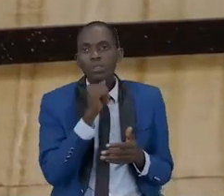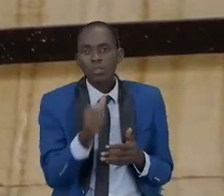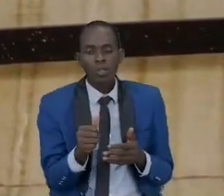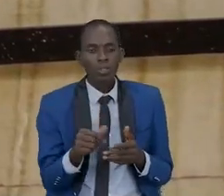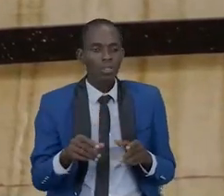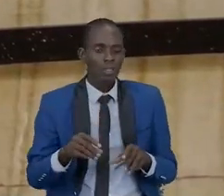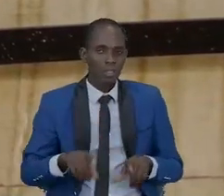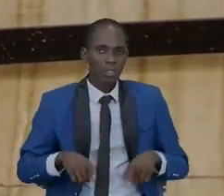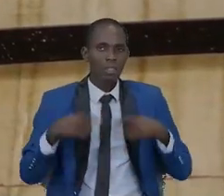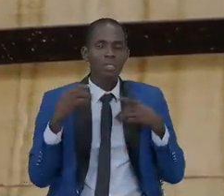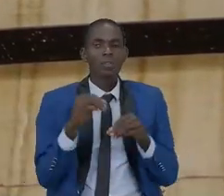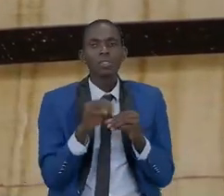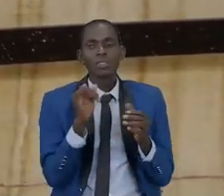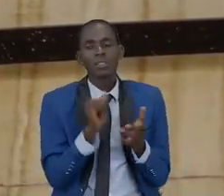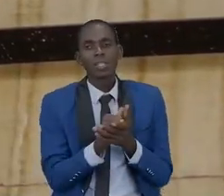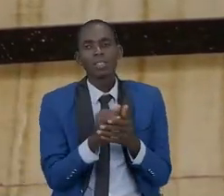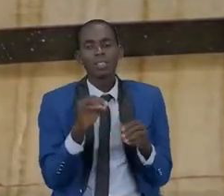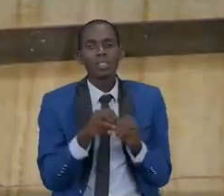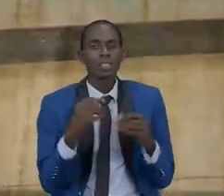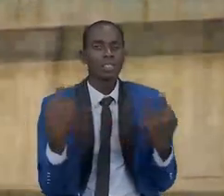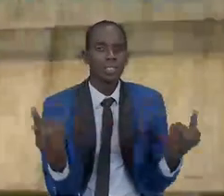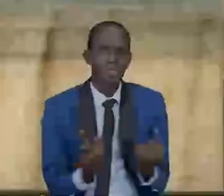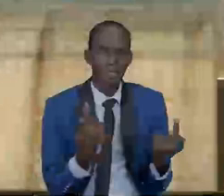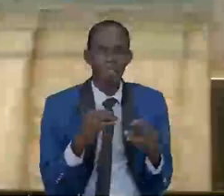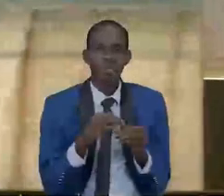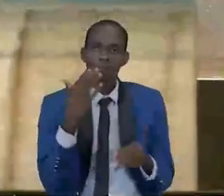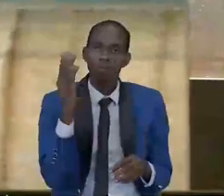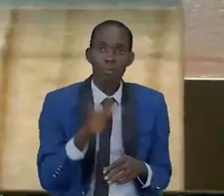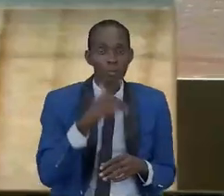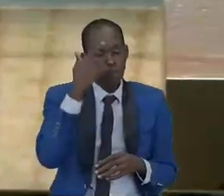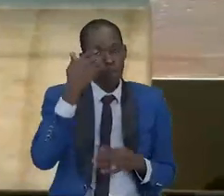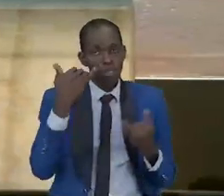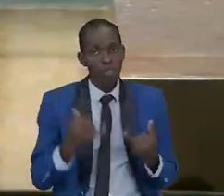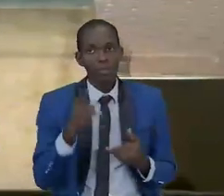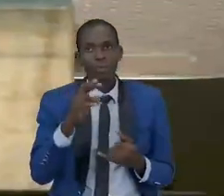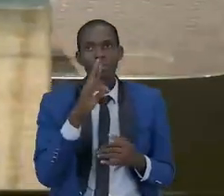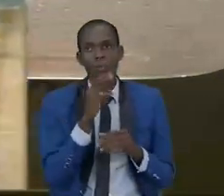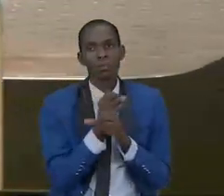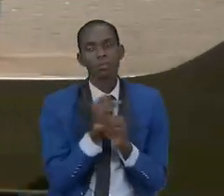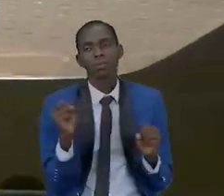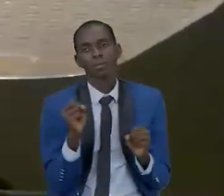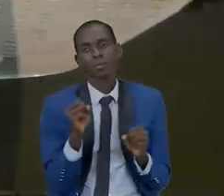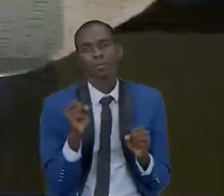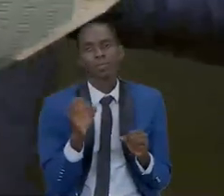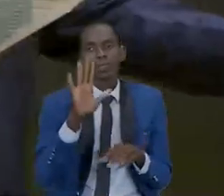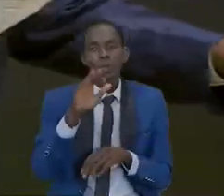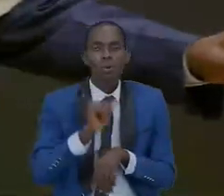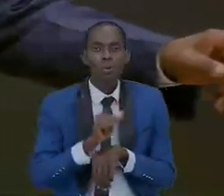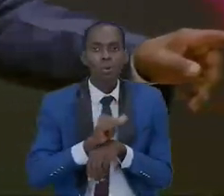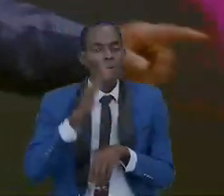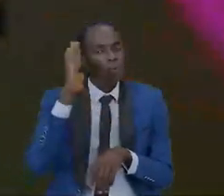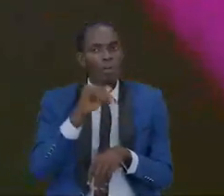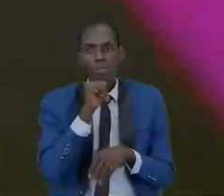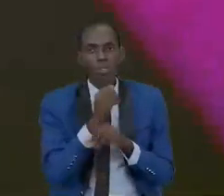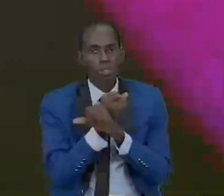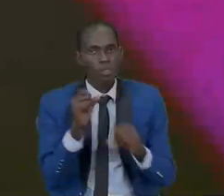l'anarchie dans la dissolution dans le mal parce que maintenant vous êtes sauvés vos œuvres ne vous souvenez